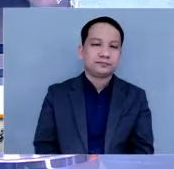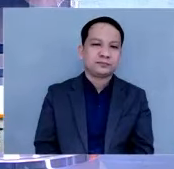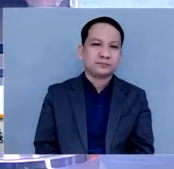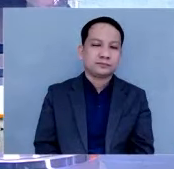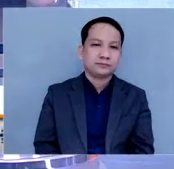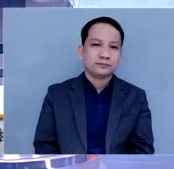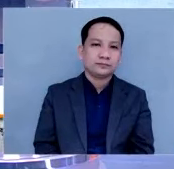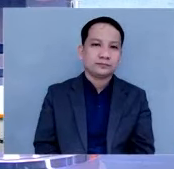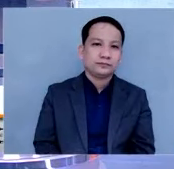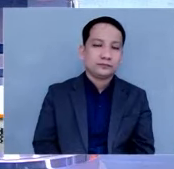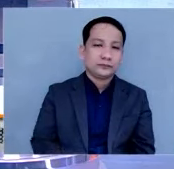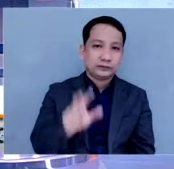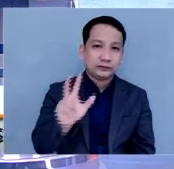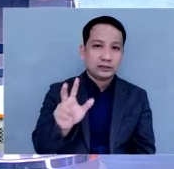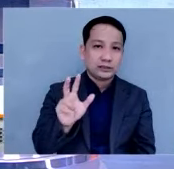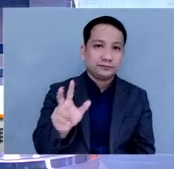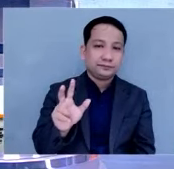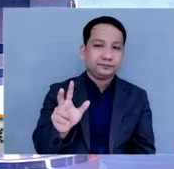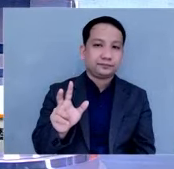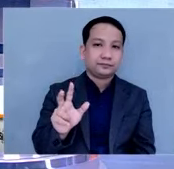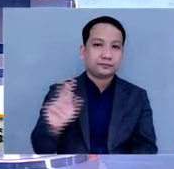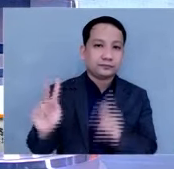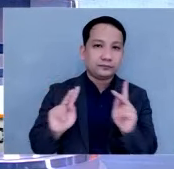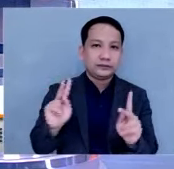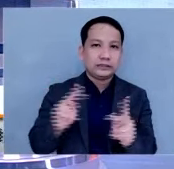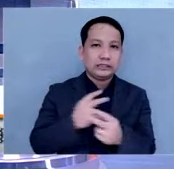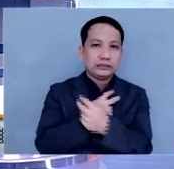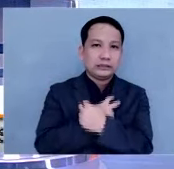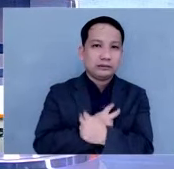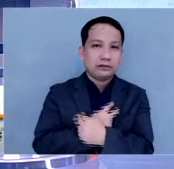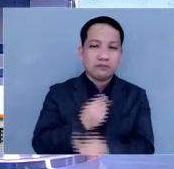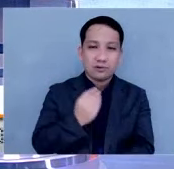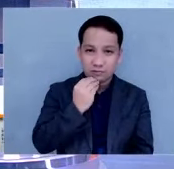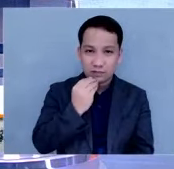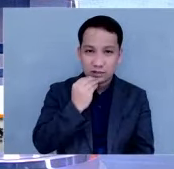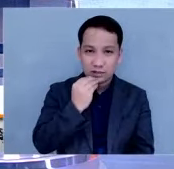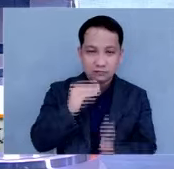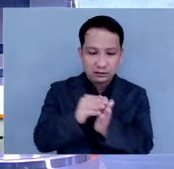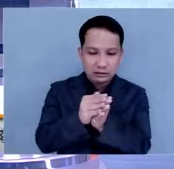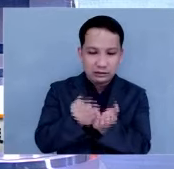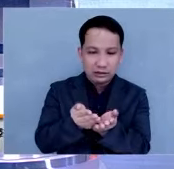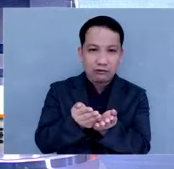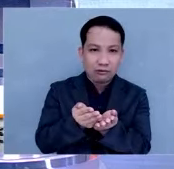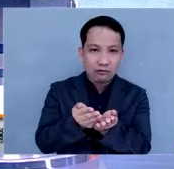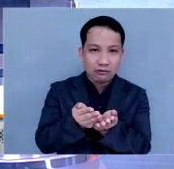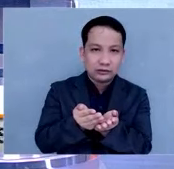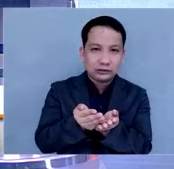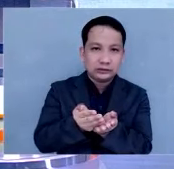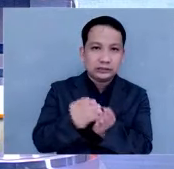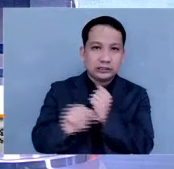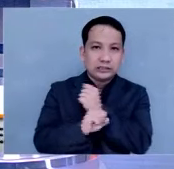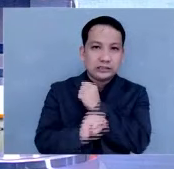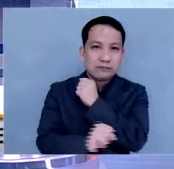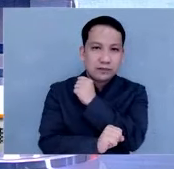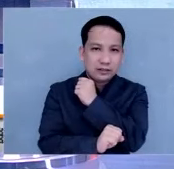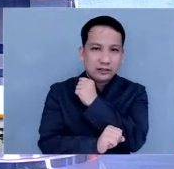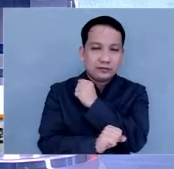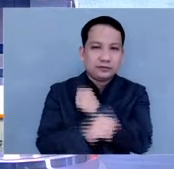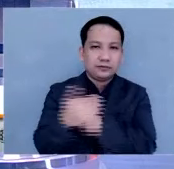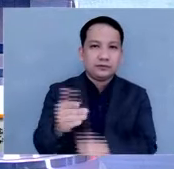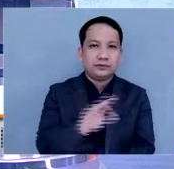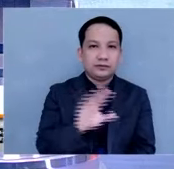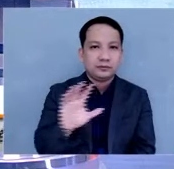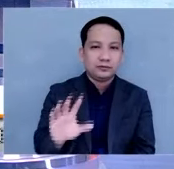Mahigit 30 residente ang nalason matapos sumunong kumain ng tahong at talaba sa Daram Samar. Nasa frontline ng balitang yan,